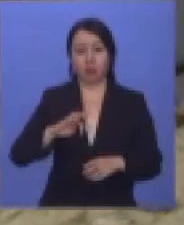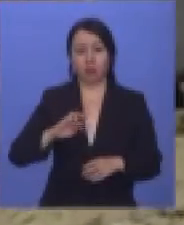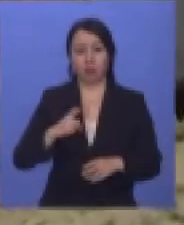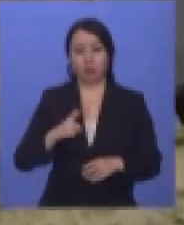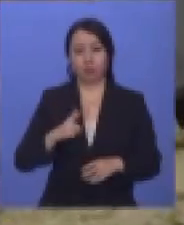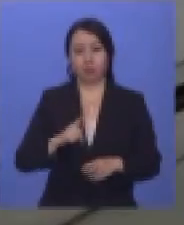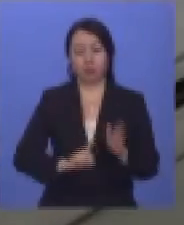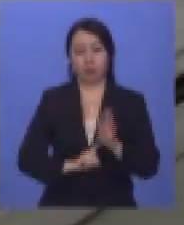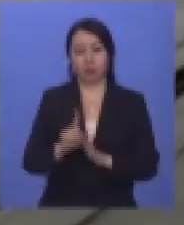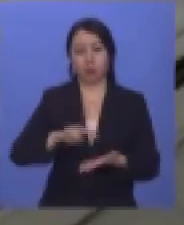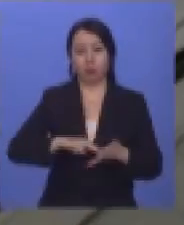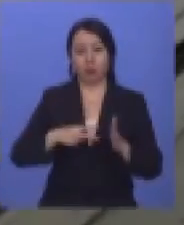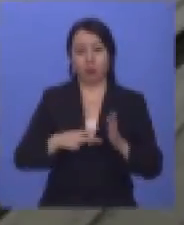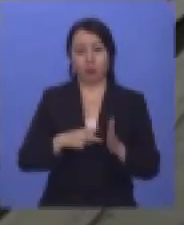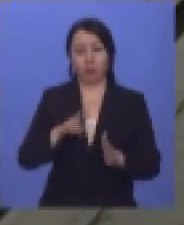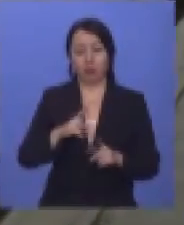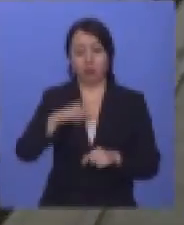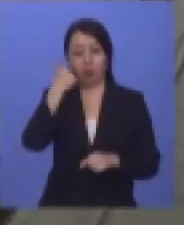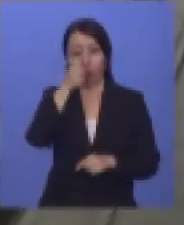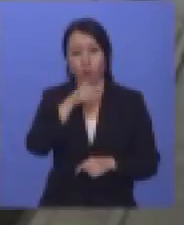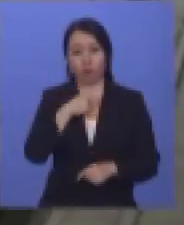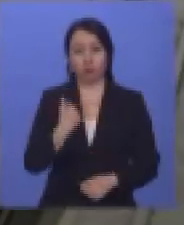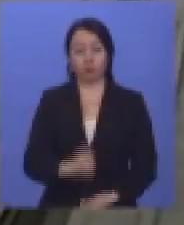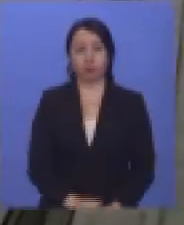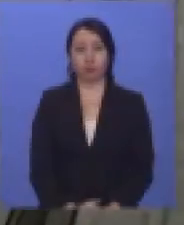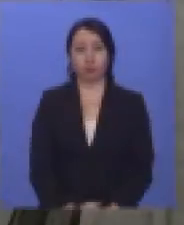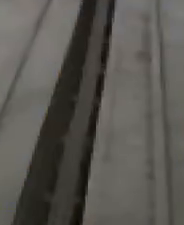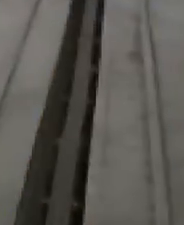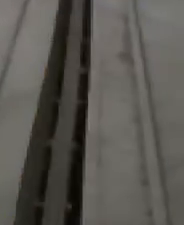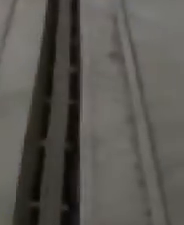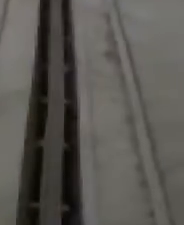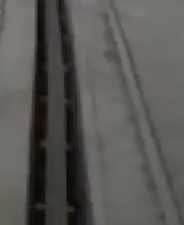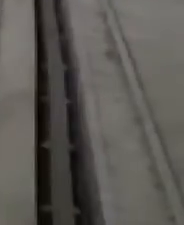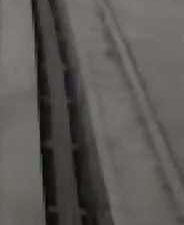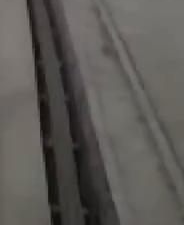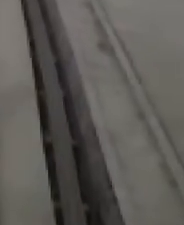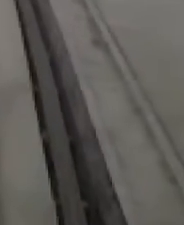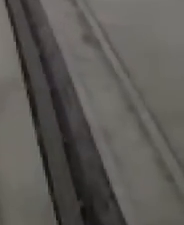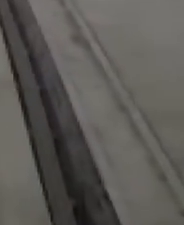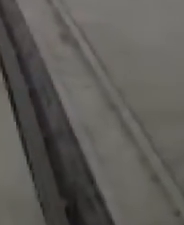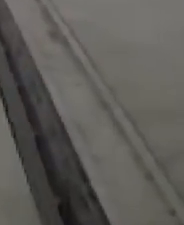тенге. Запустить его планируют уже в декабре этого года. Тамерлан Тлеубаев, Михаил Казначеев, служба новостей.